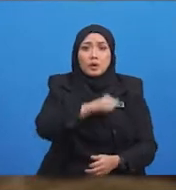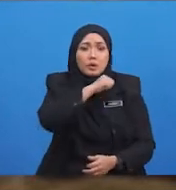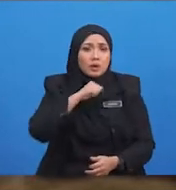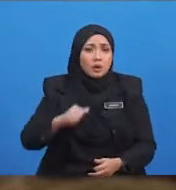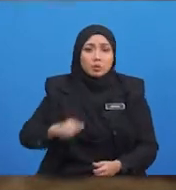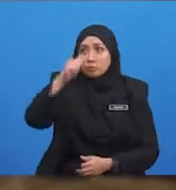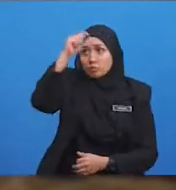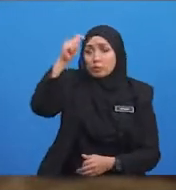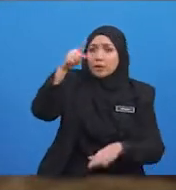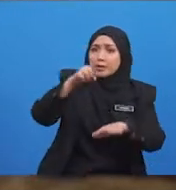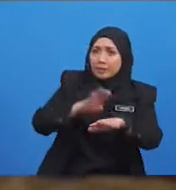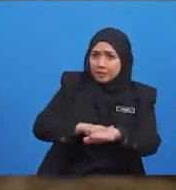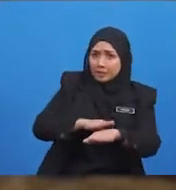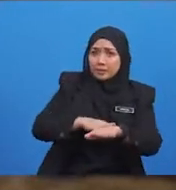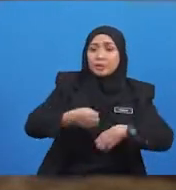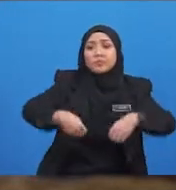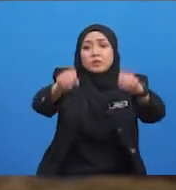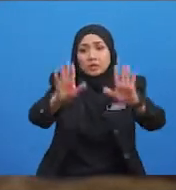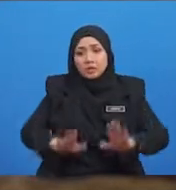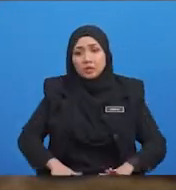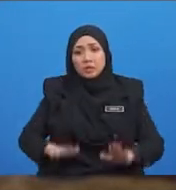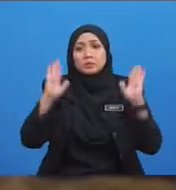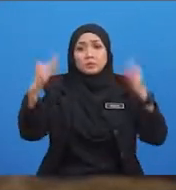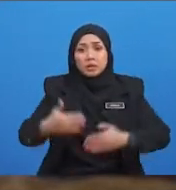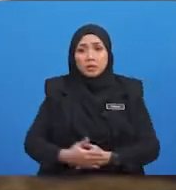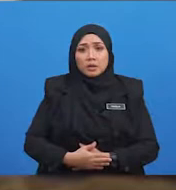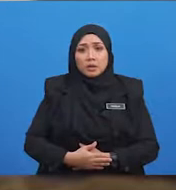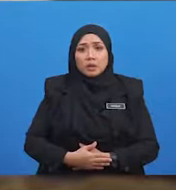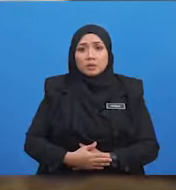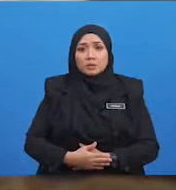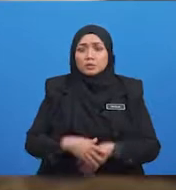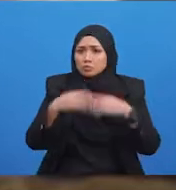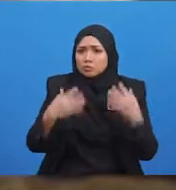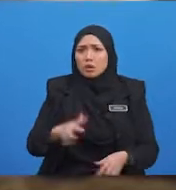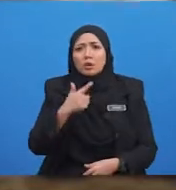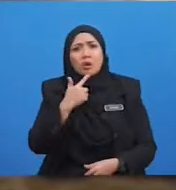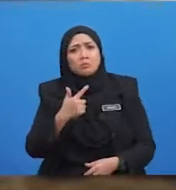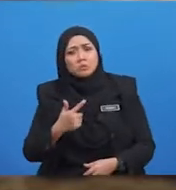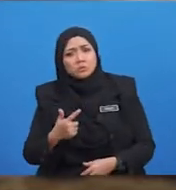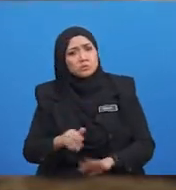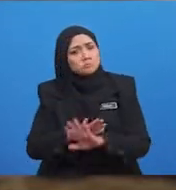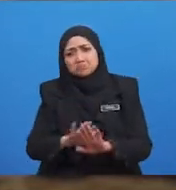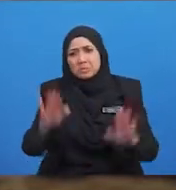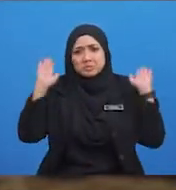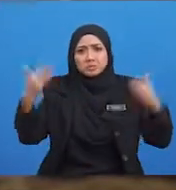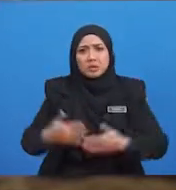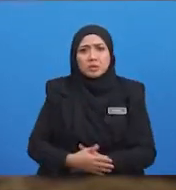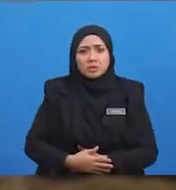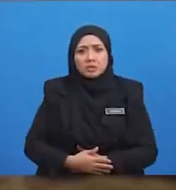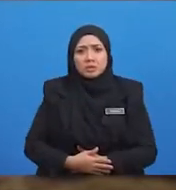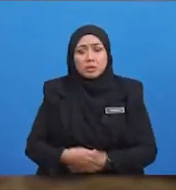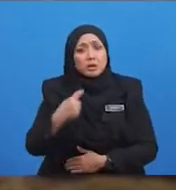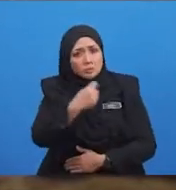tikar sembahyang yang sudah lama ditinggalkan. Dalam keadaan gemetar, dia